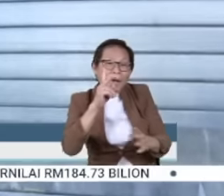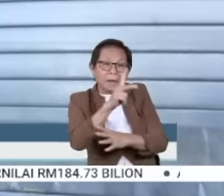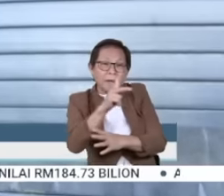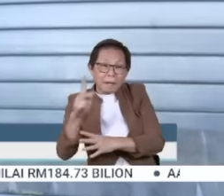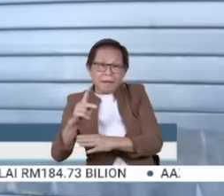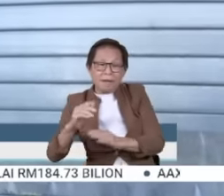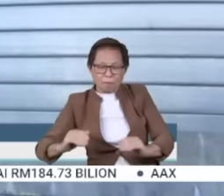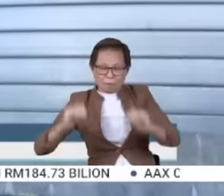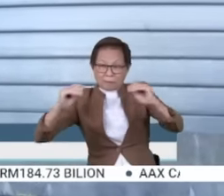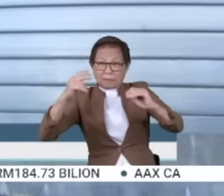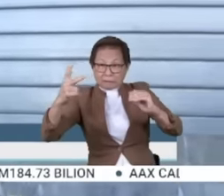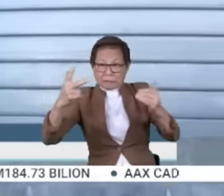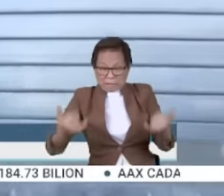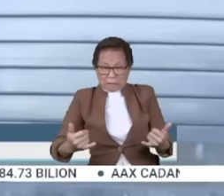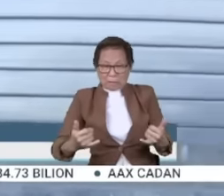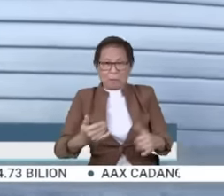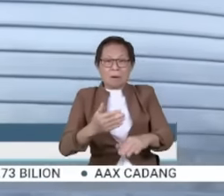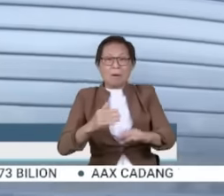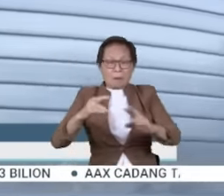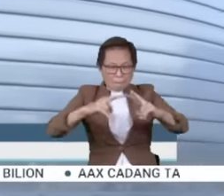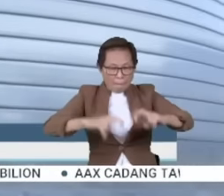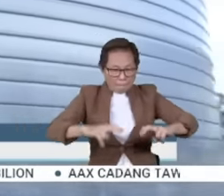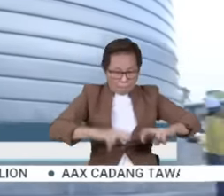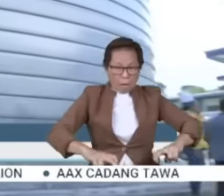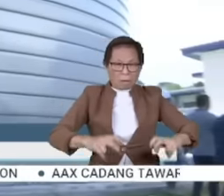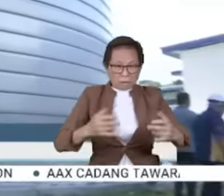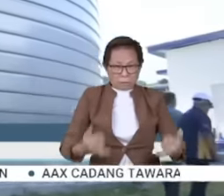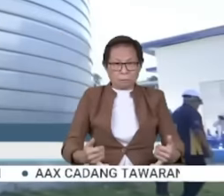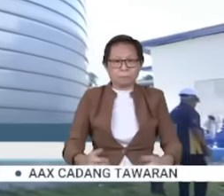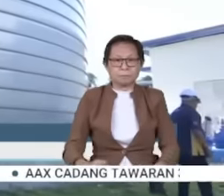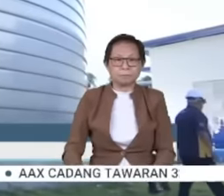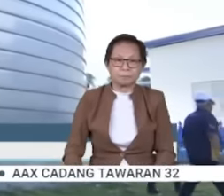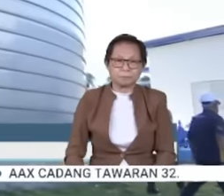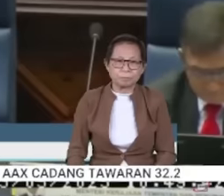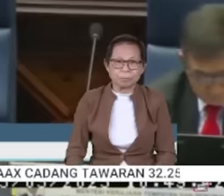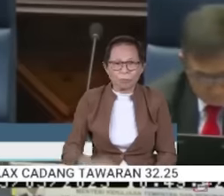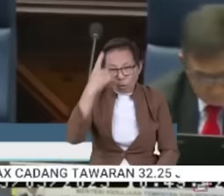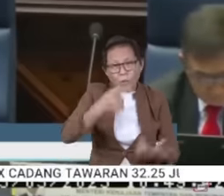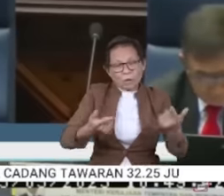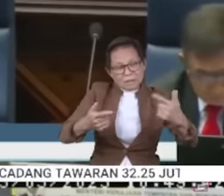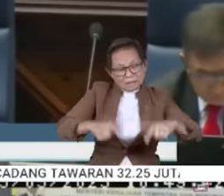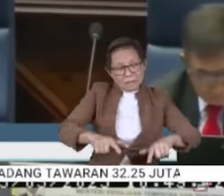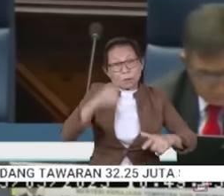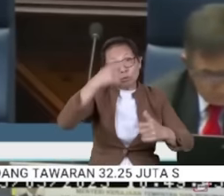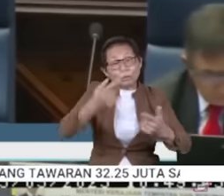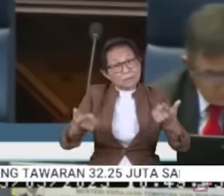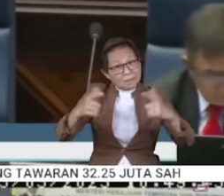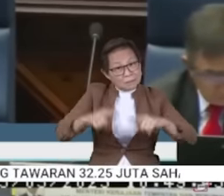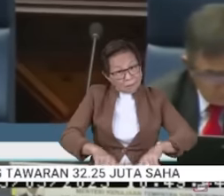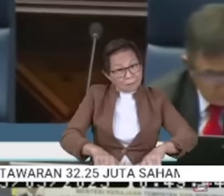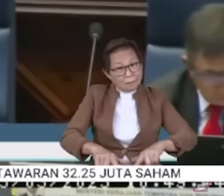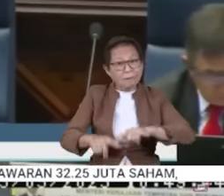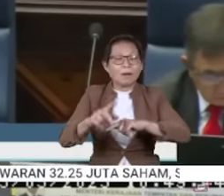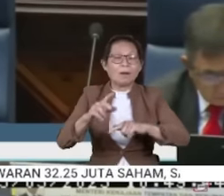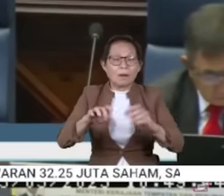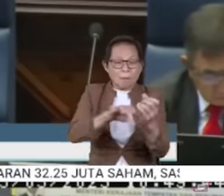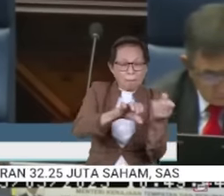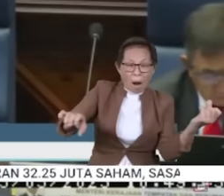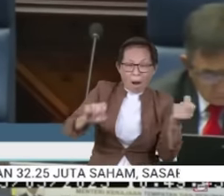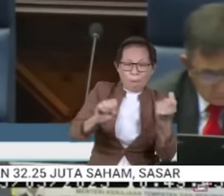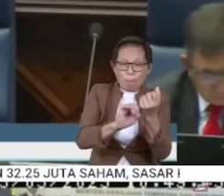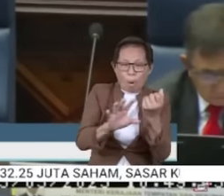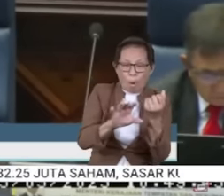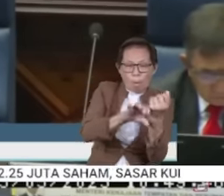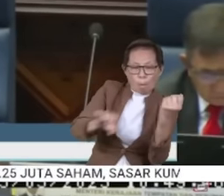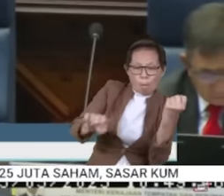fasa 3 yang kini sedang di peringkat kajian konsep untuk kejadian air lebih Sabah telah